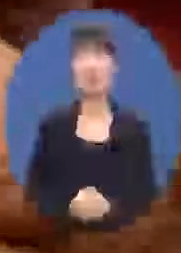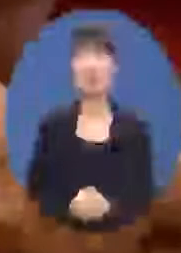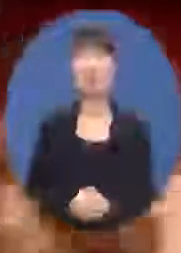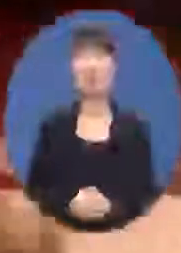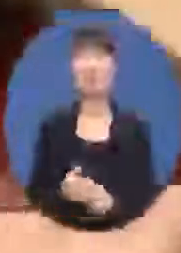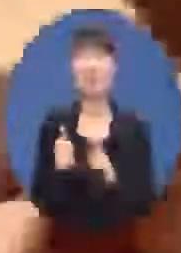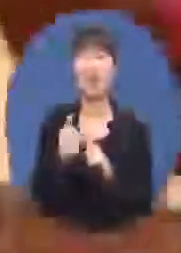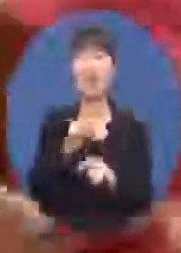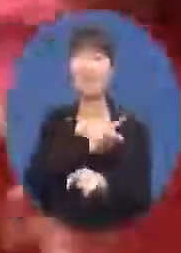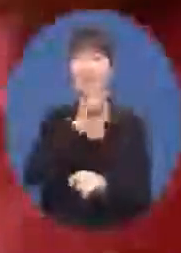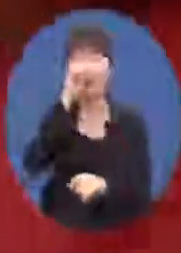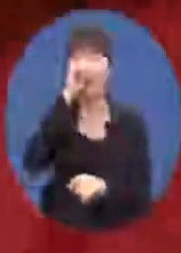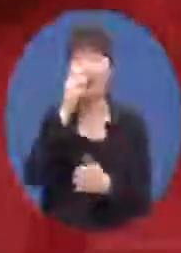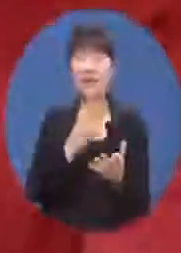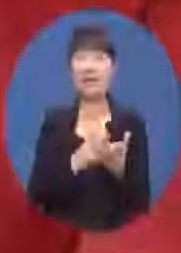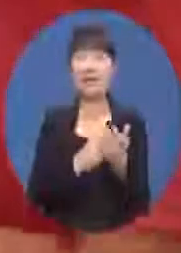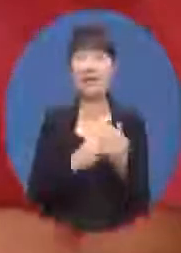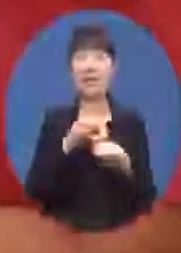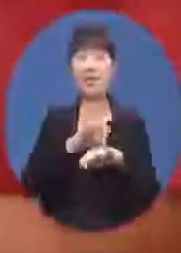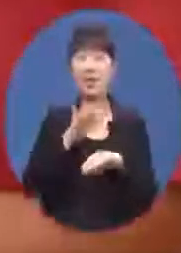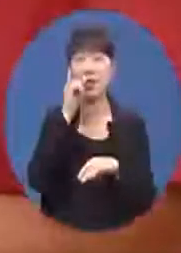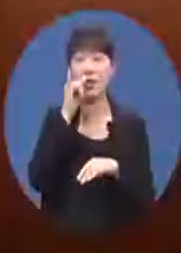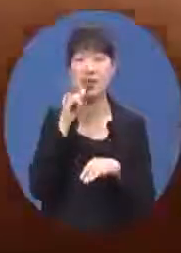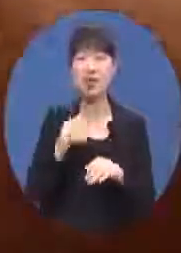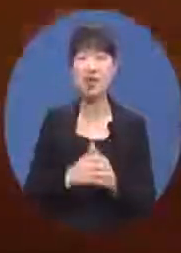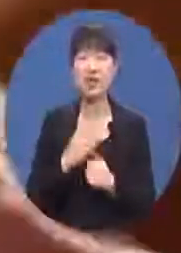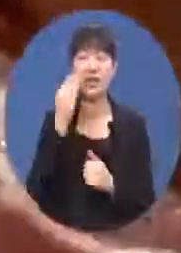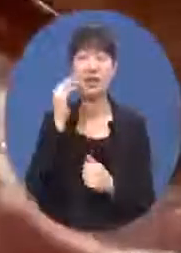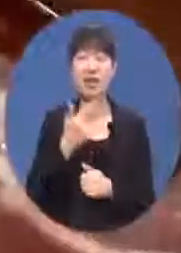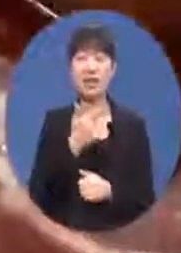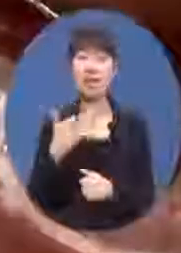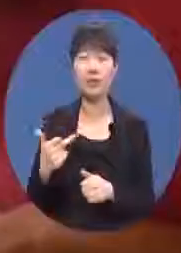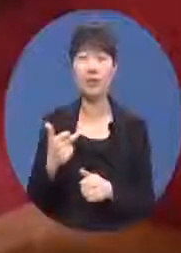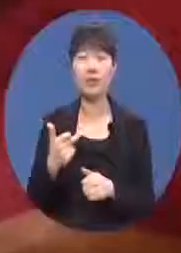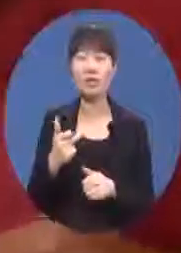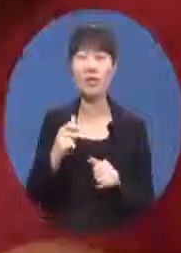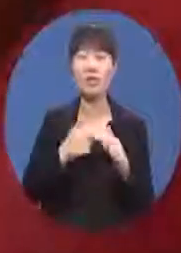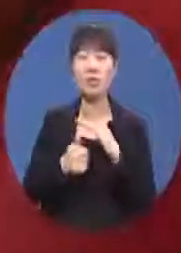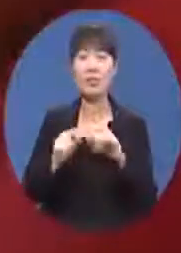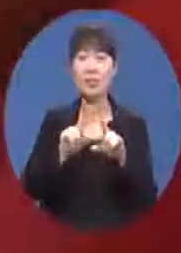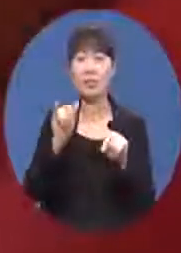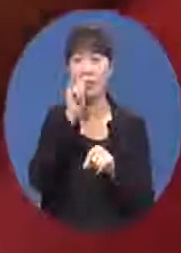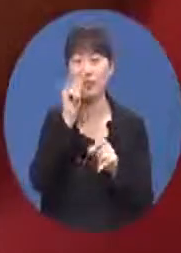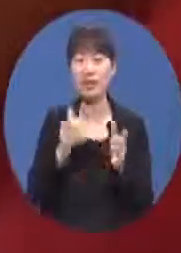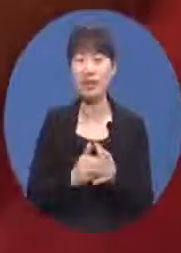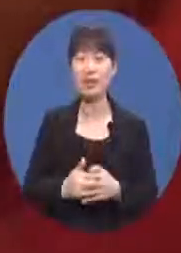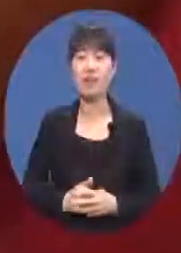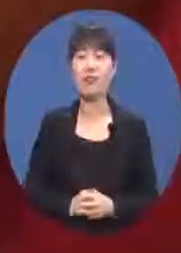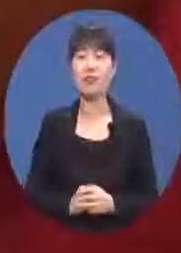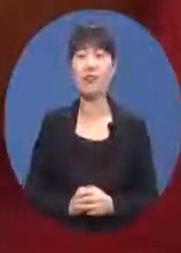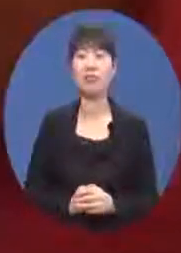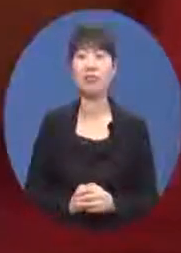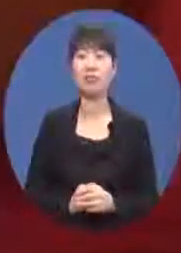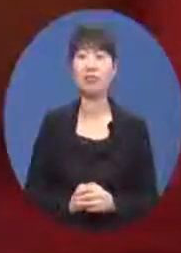남경이가 가장 좋아하는 것은 삼겹살. 지방 함량이 높은 대표적인 음식이죠.